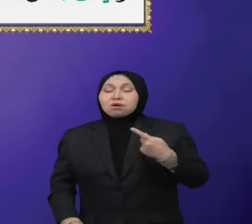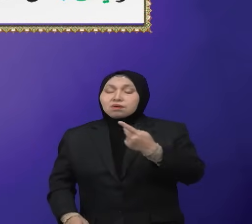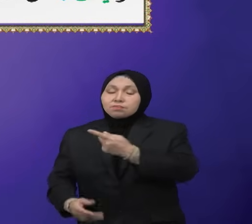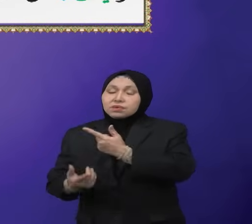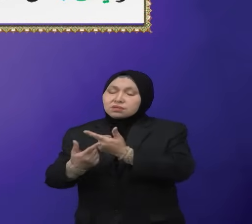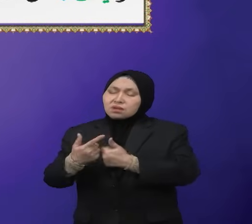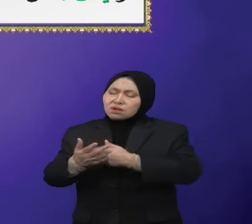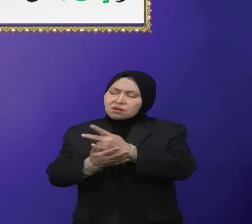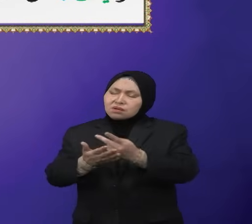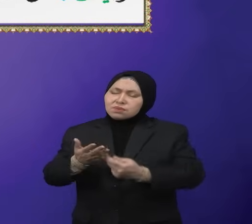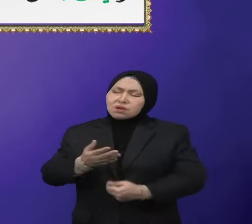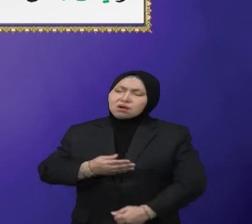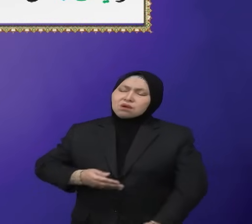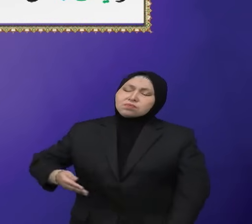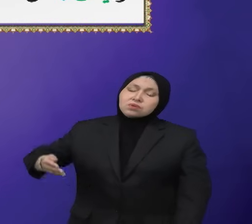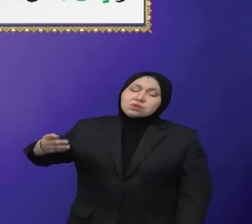لَدُنْكَ